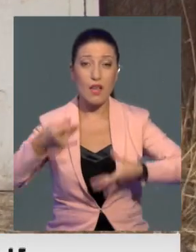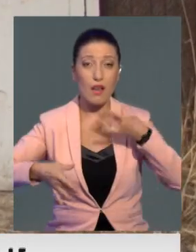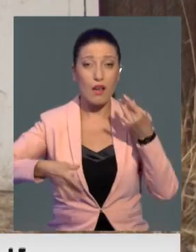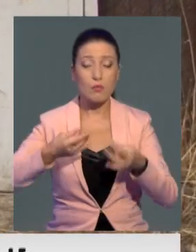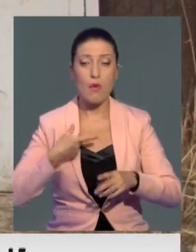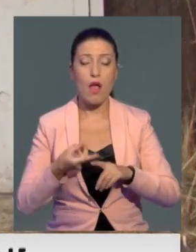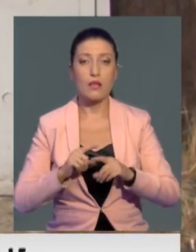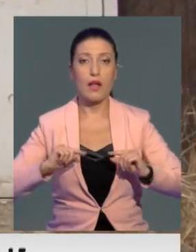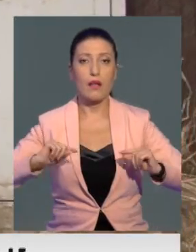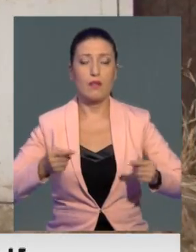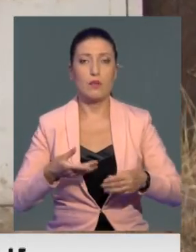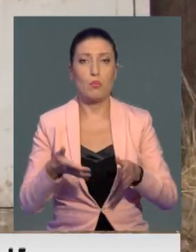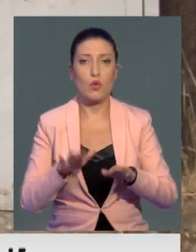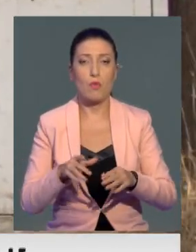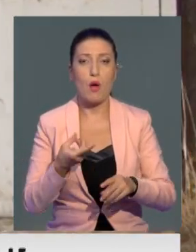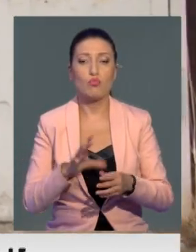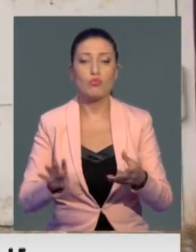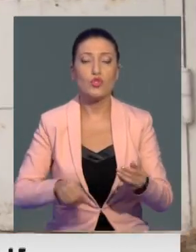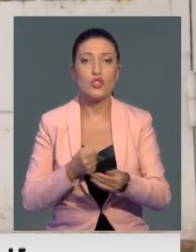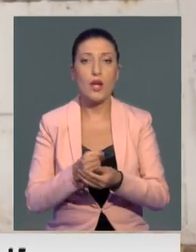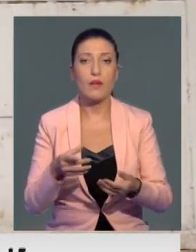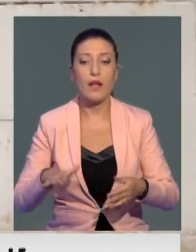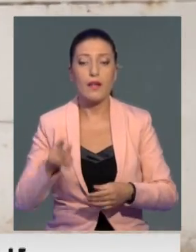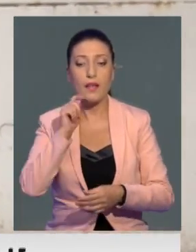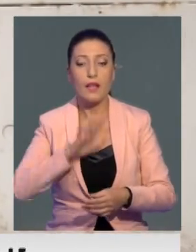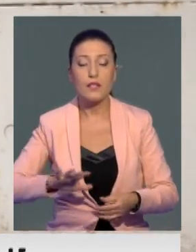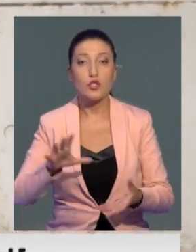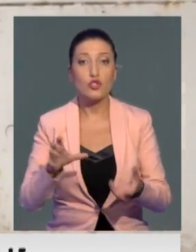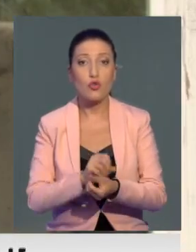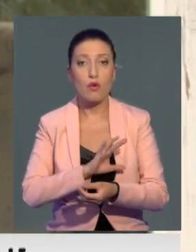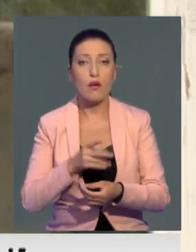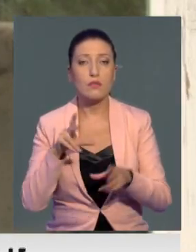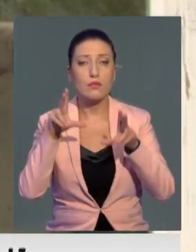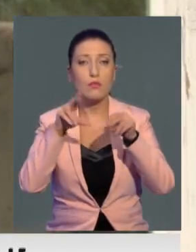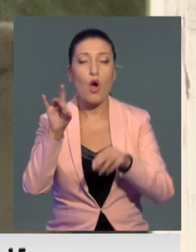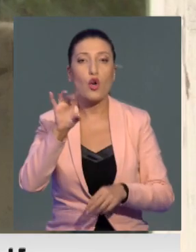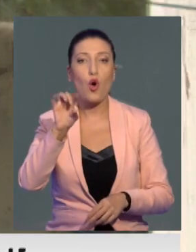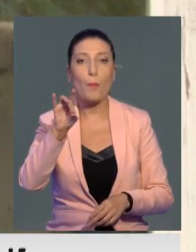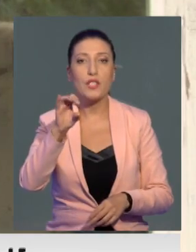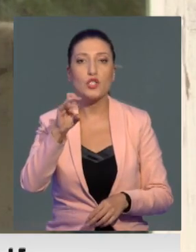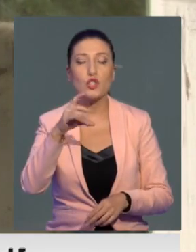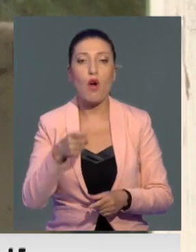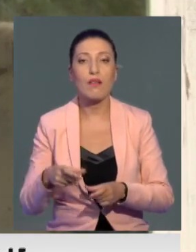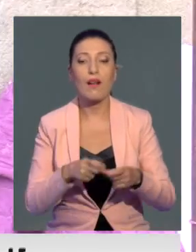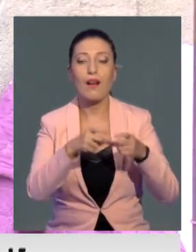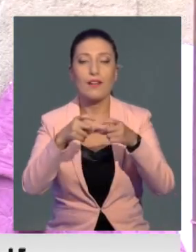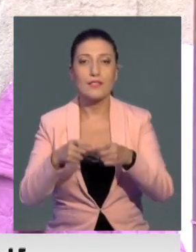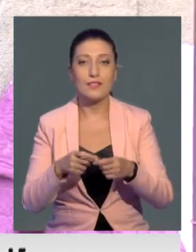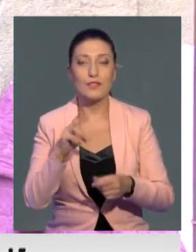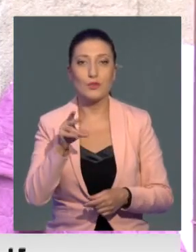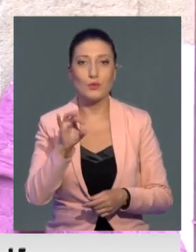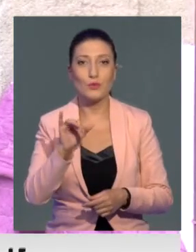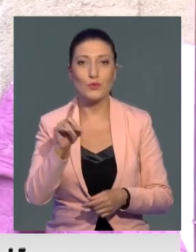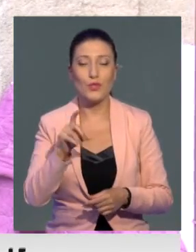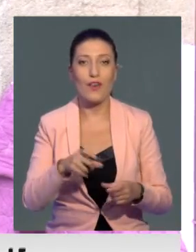մնում ենք այստեղ, մինչև գետինը չորանա։ Թաղամասը հիշեցնում է Դանիել Դեֆոյի հերոս Ռոբինզոնի կղզին, մի տարբերությամբ. Կրուզոն կղզու վրա